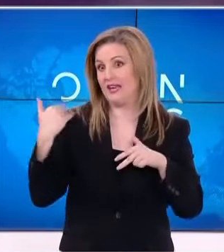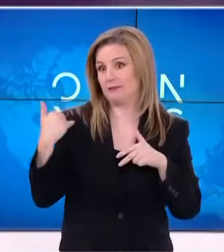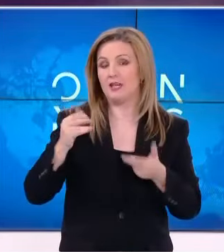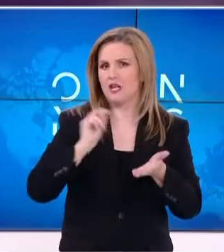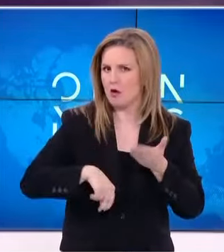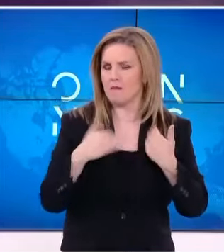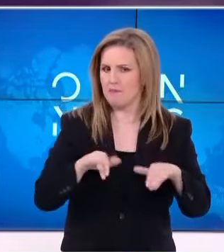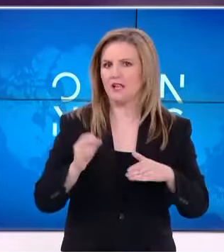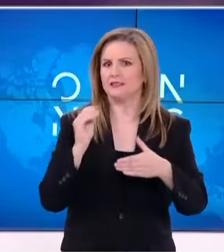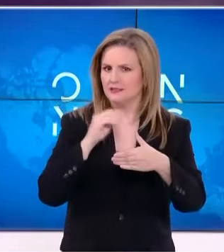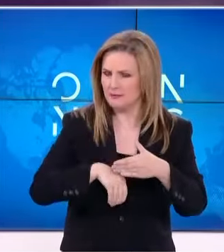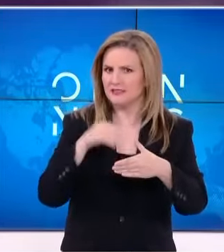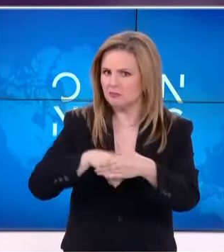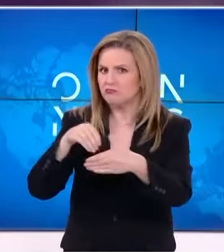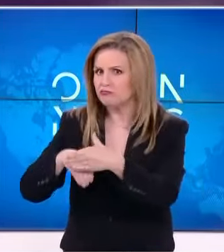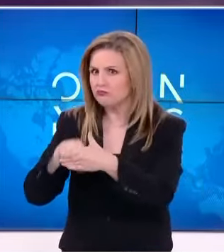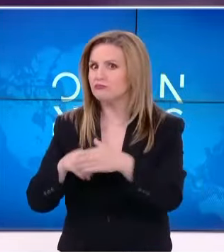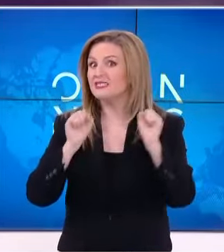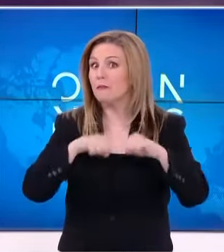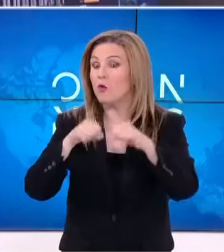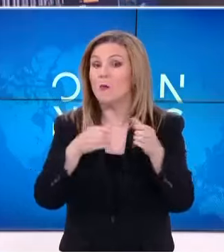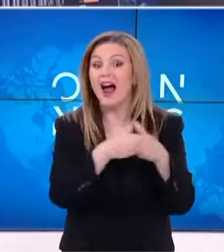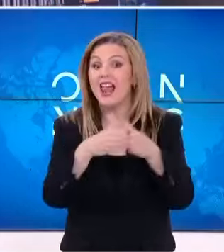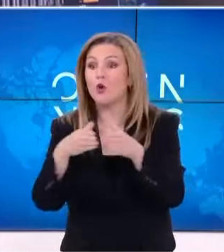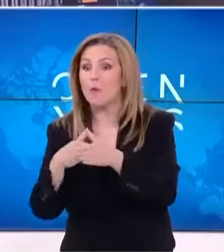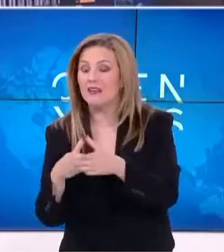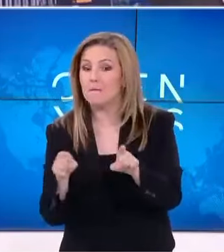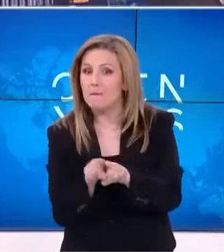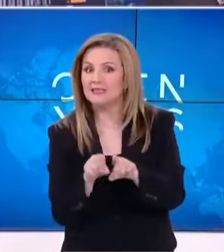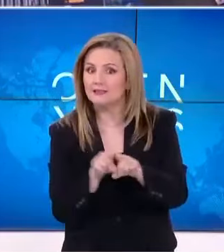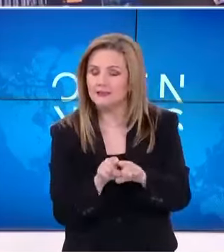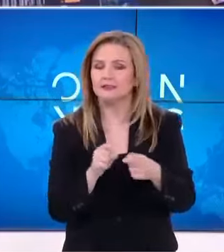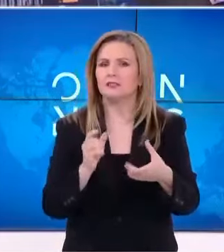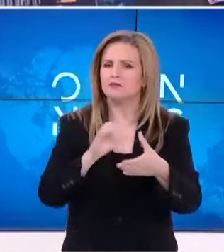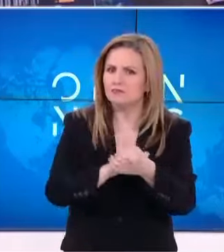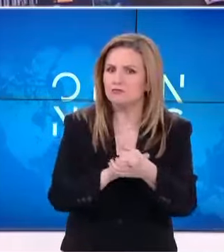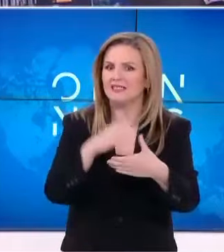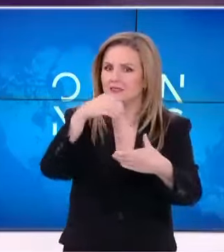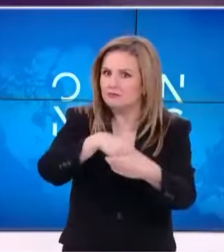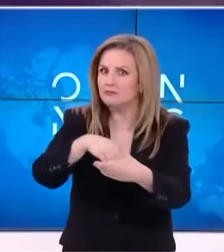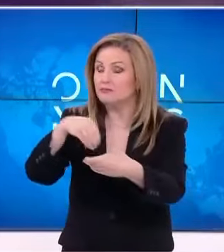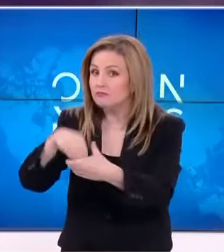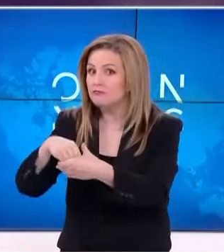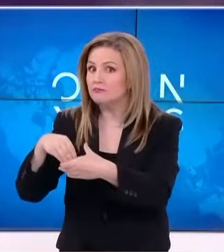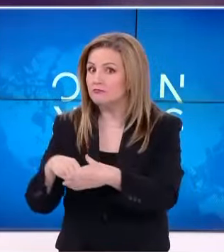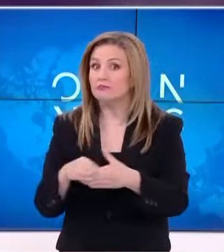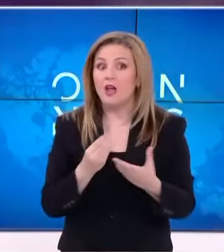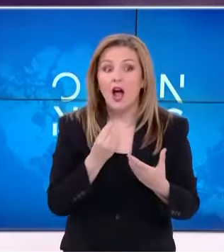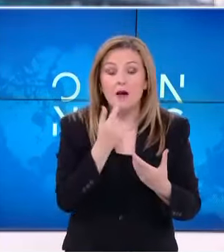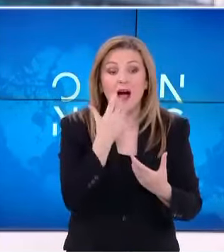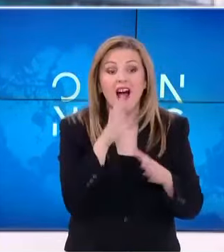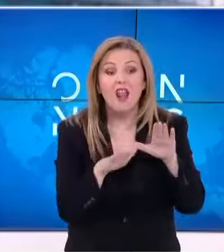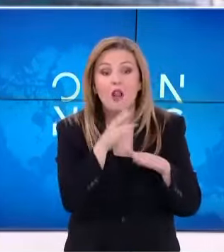έχει πρόβλημα να ε συμπράξει σε αυτά τα οποία επιβάλλεται να υπάρξουν